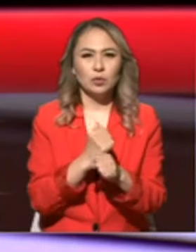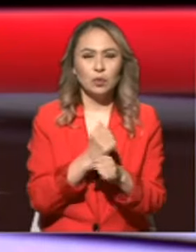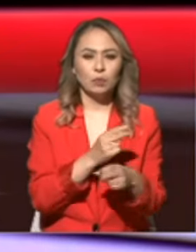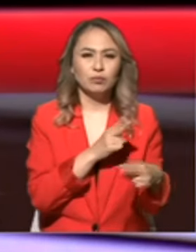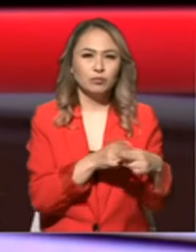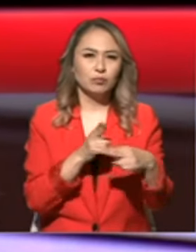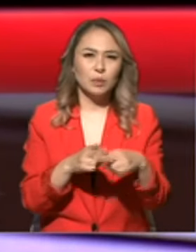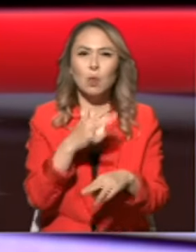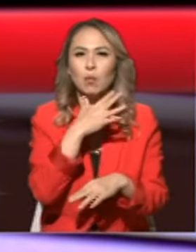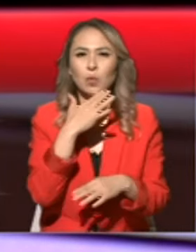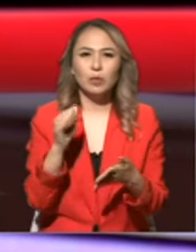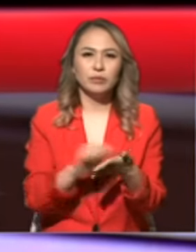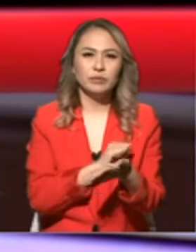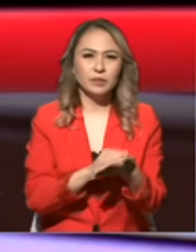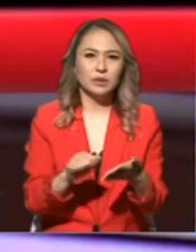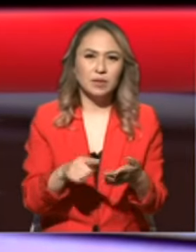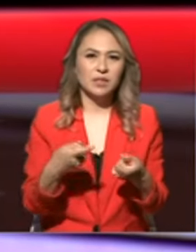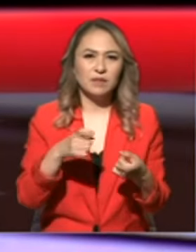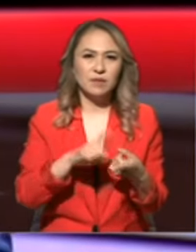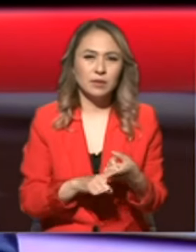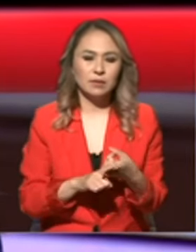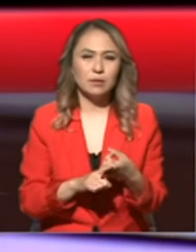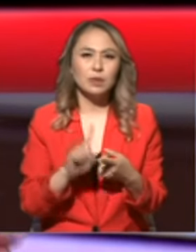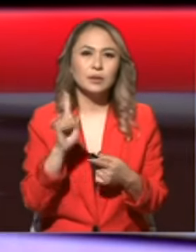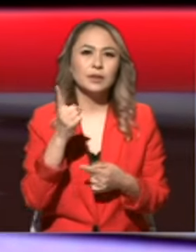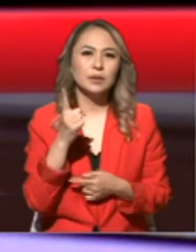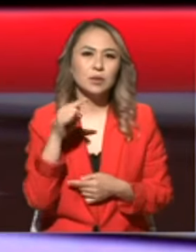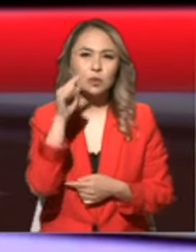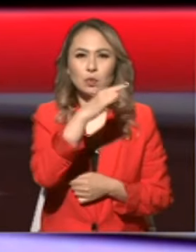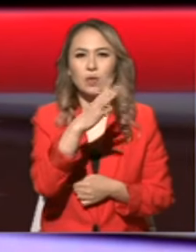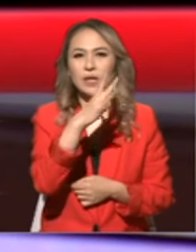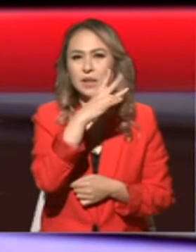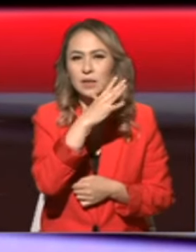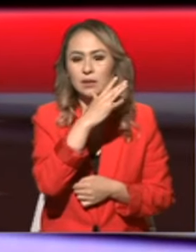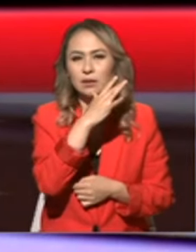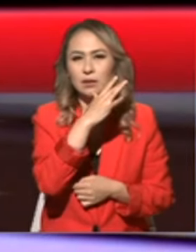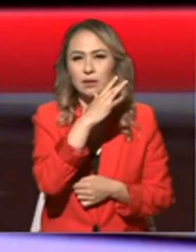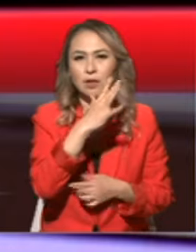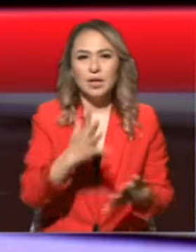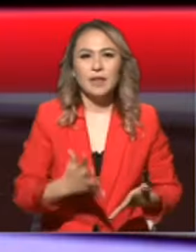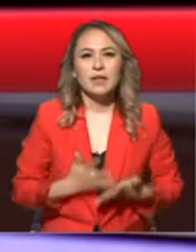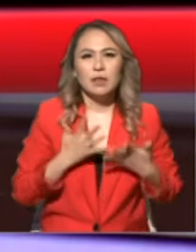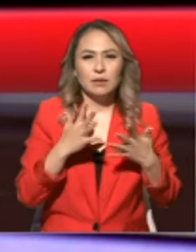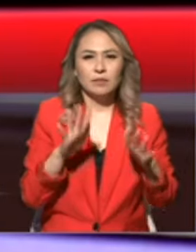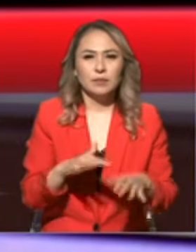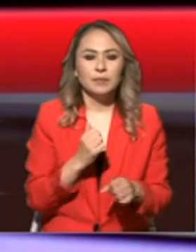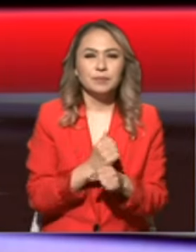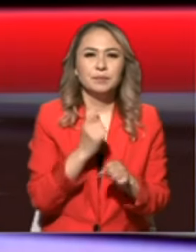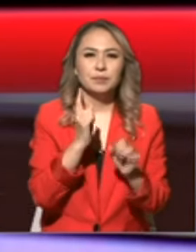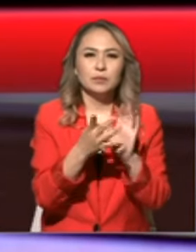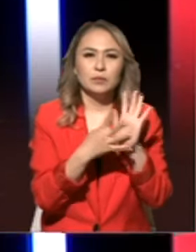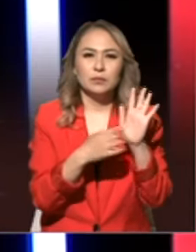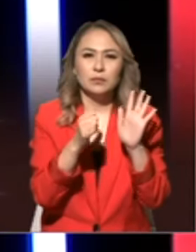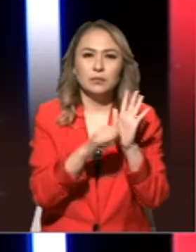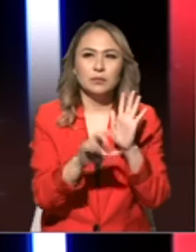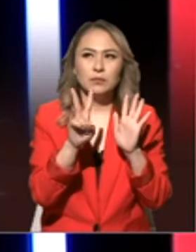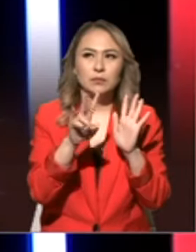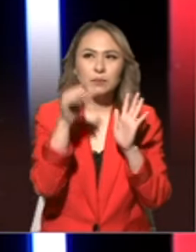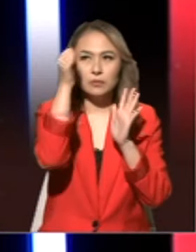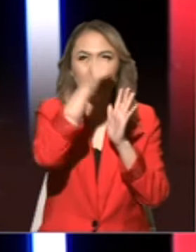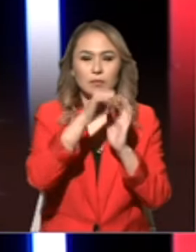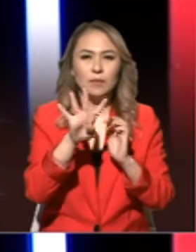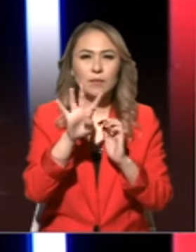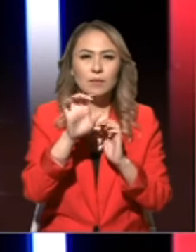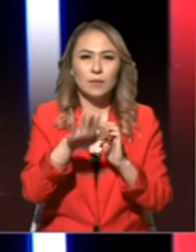сияқты қағаз басылықпен құрылған. А неге сол кездегі энергияны сол кездегі жаңа 1962 жылы 400